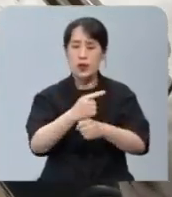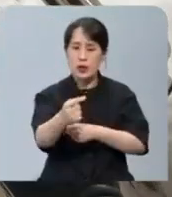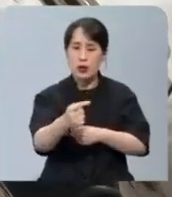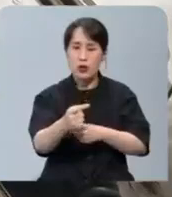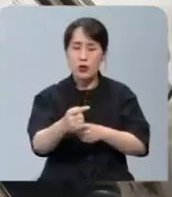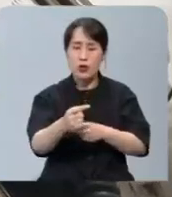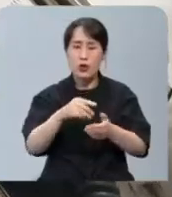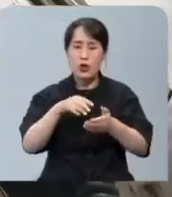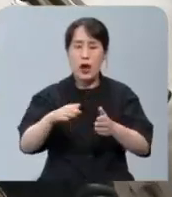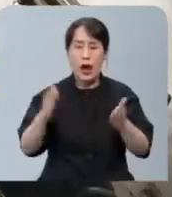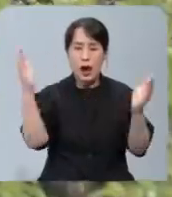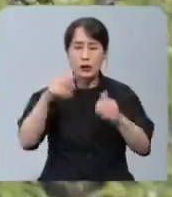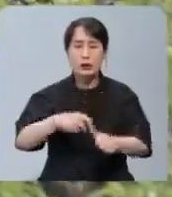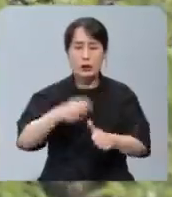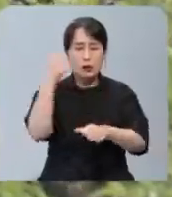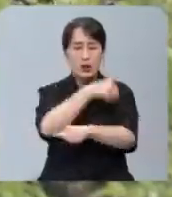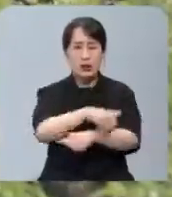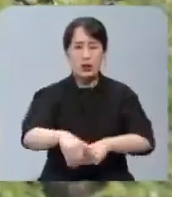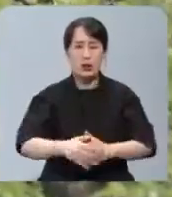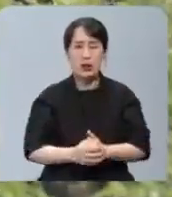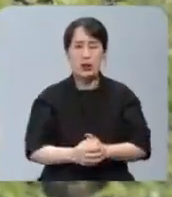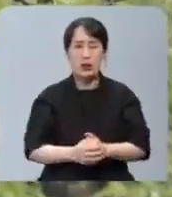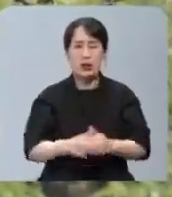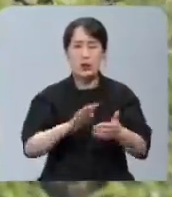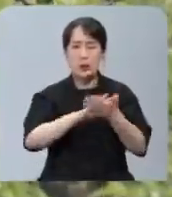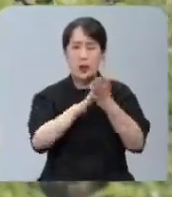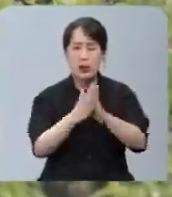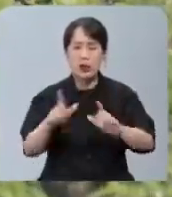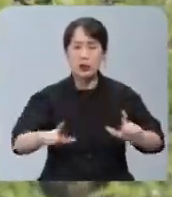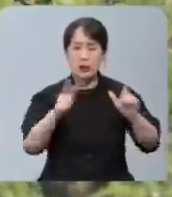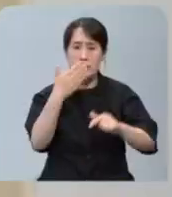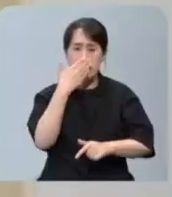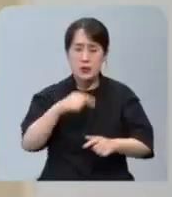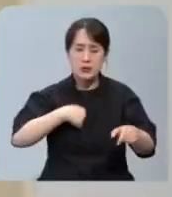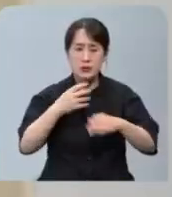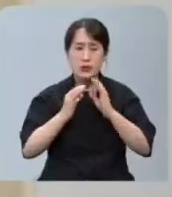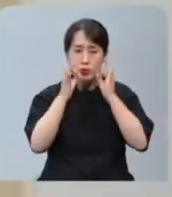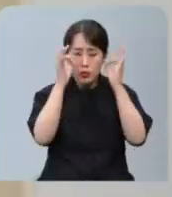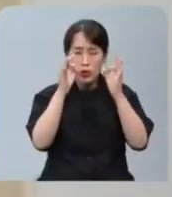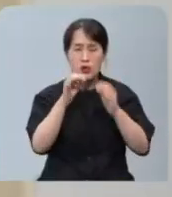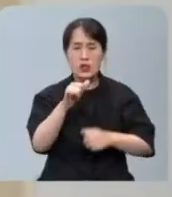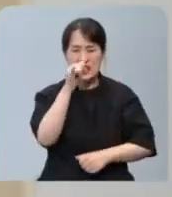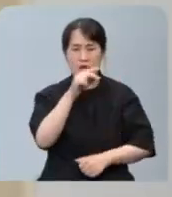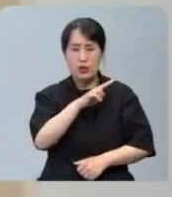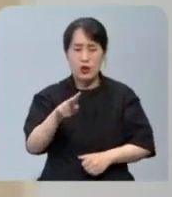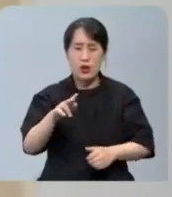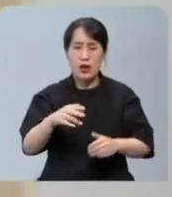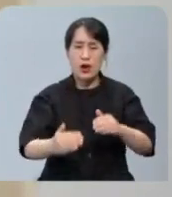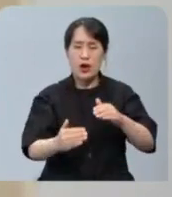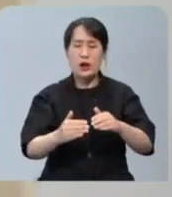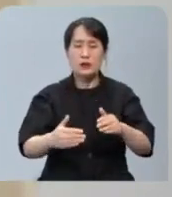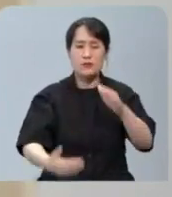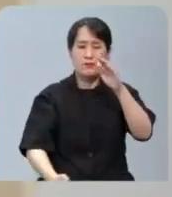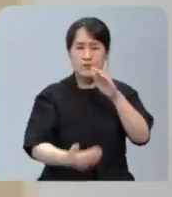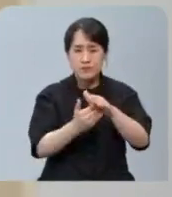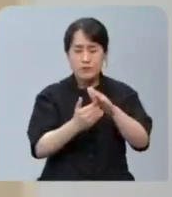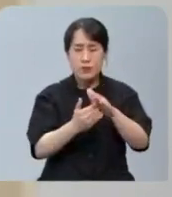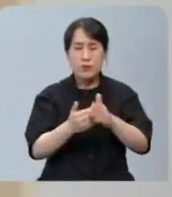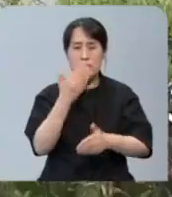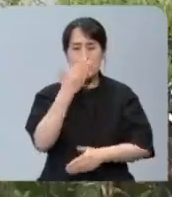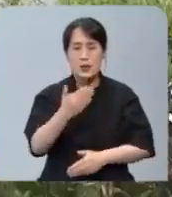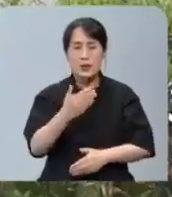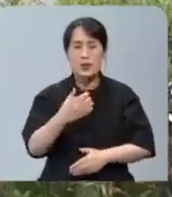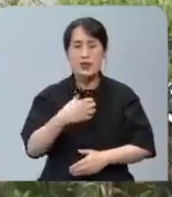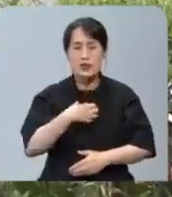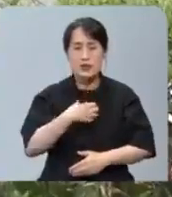입시에 나가고자 합니다 결국 변해야 산다 는 대학의 자구 노력 없이는 미달 사태를 막기 힘들 것이라는 위기의식이 커지고